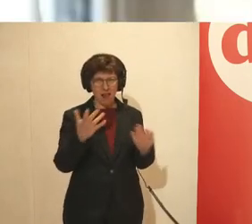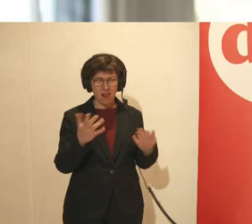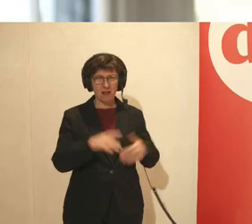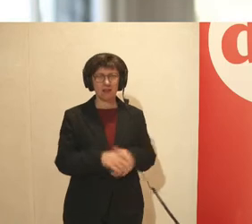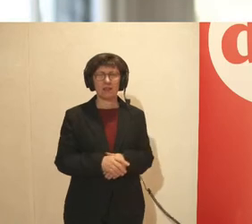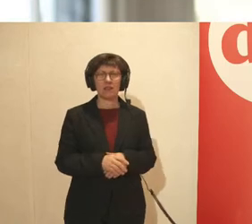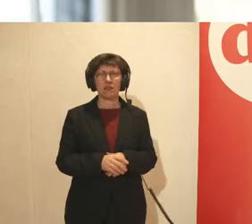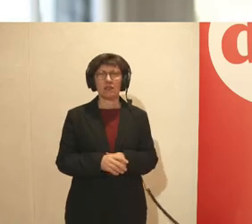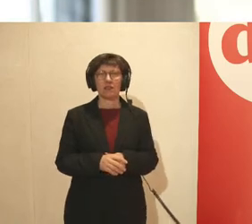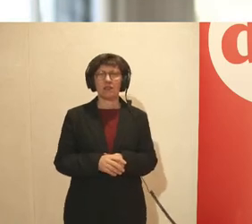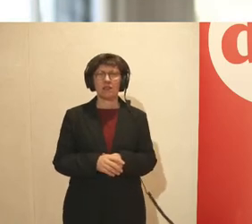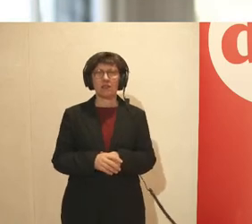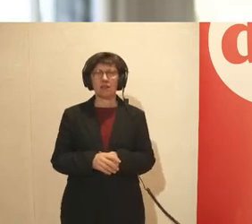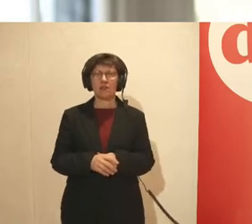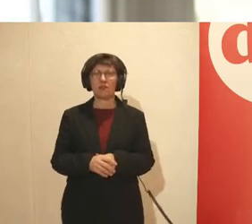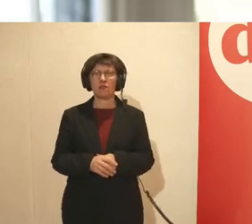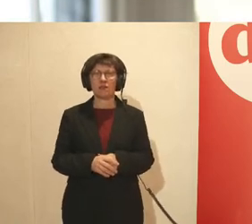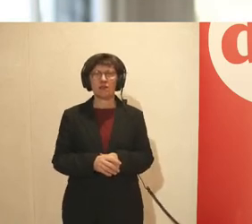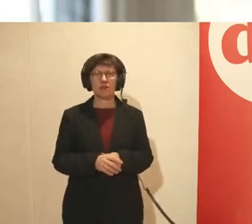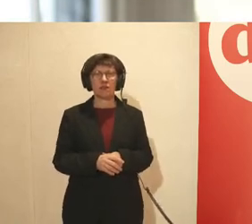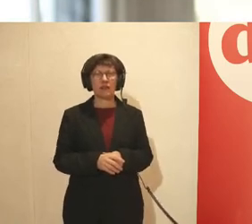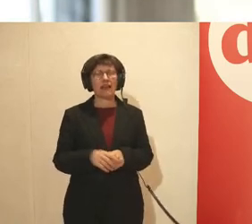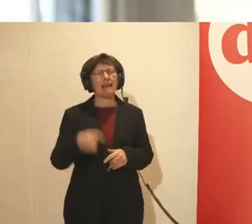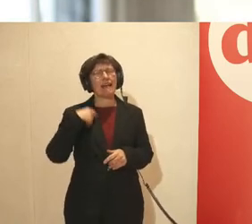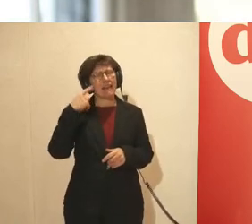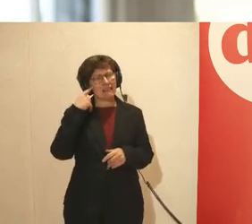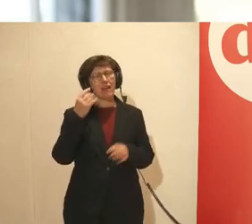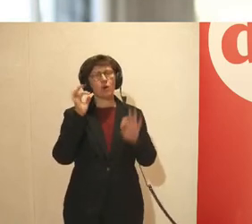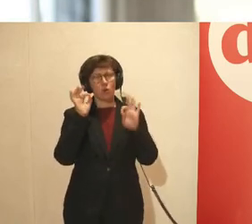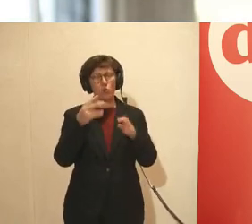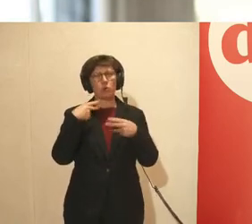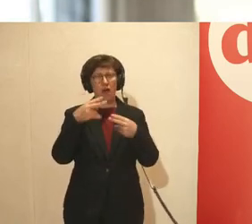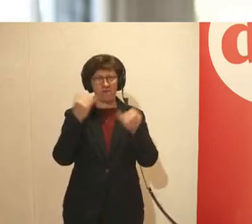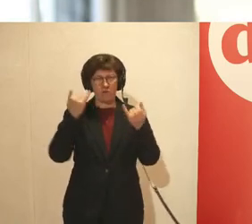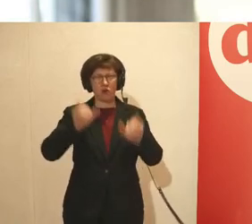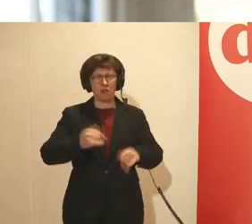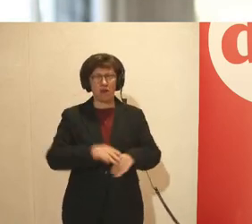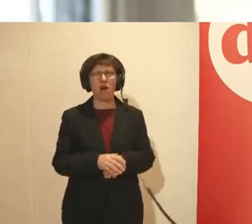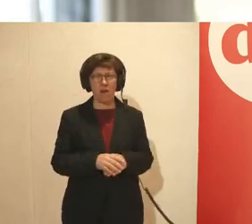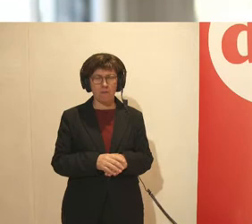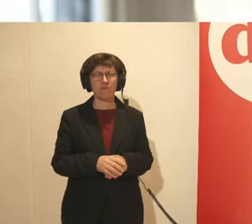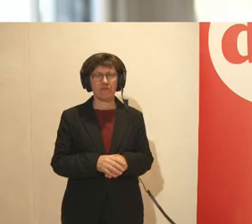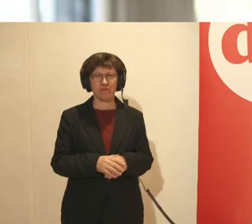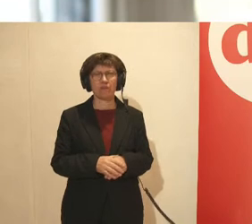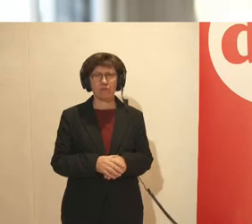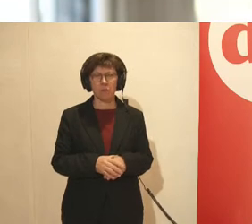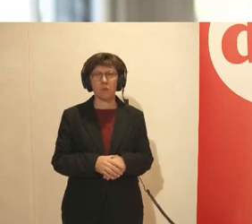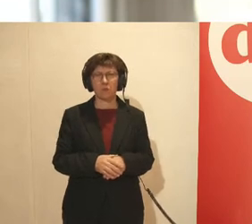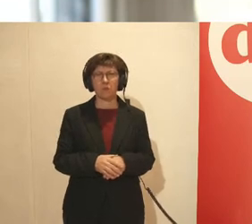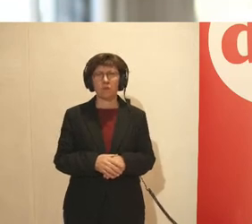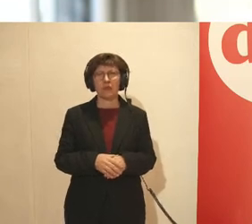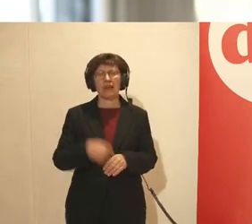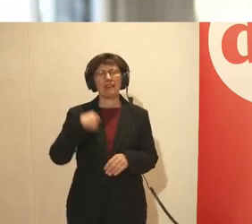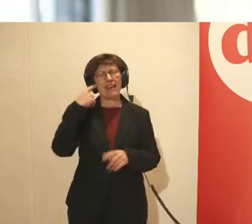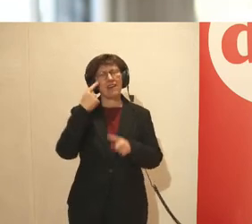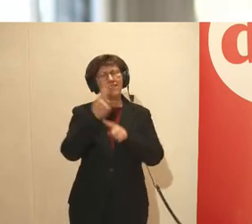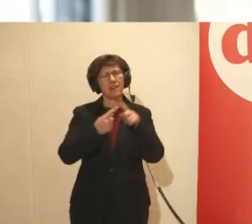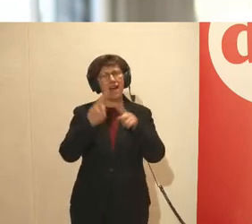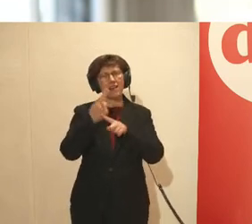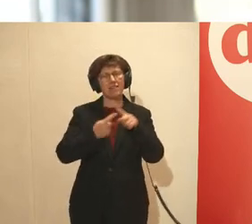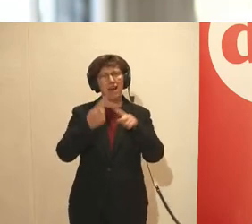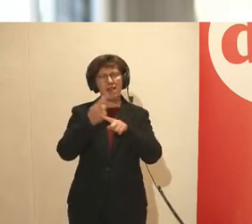eine gute antwort inkl teils ist